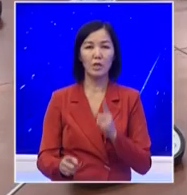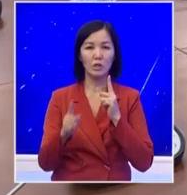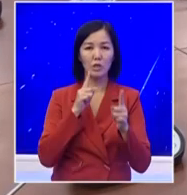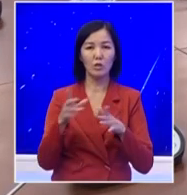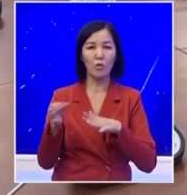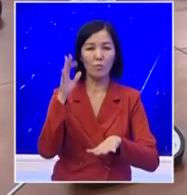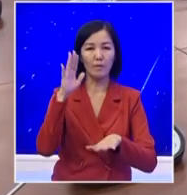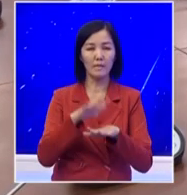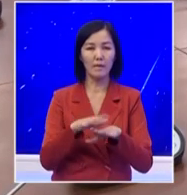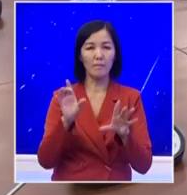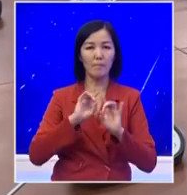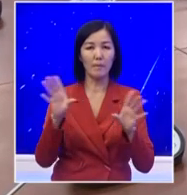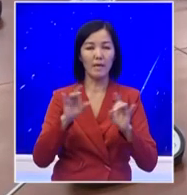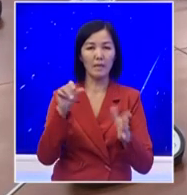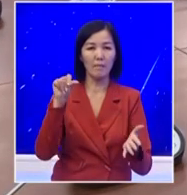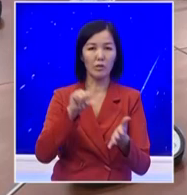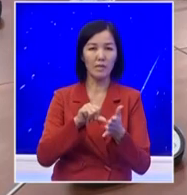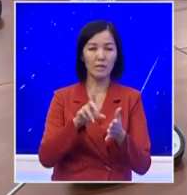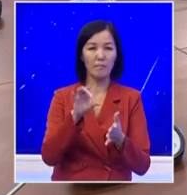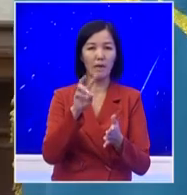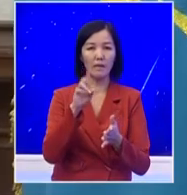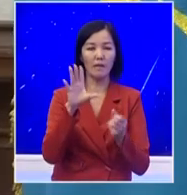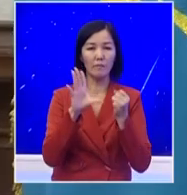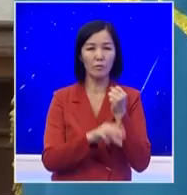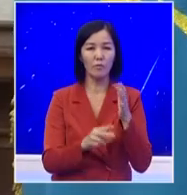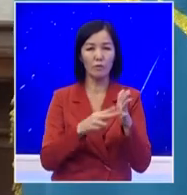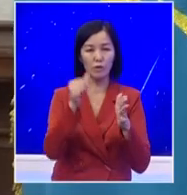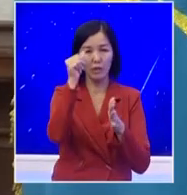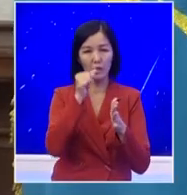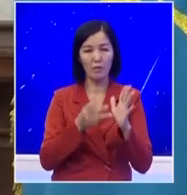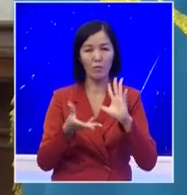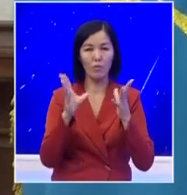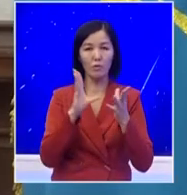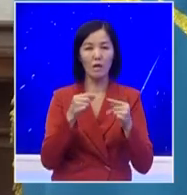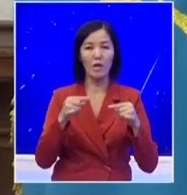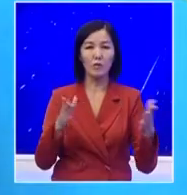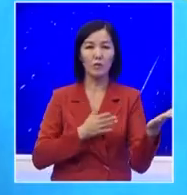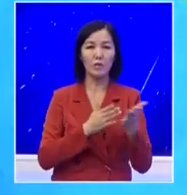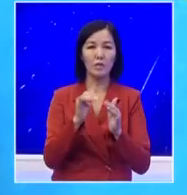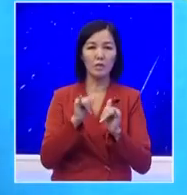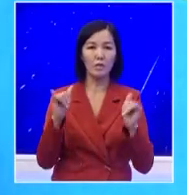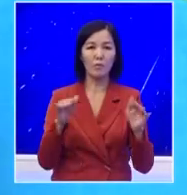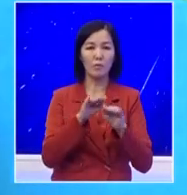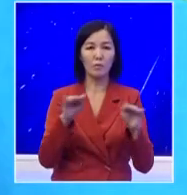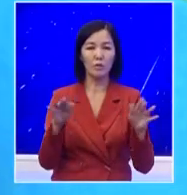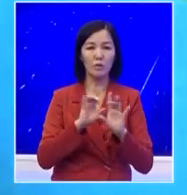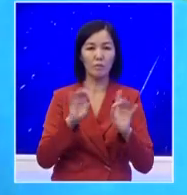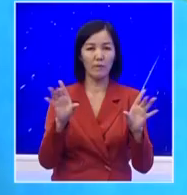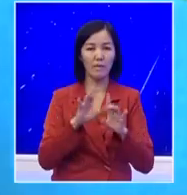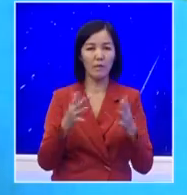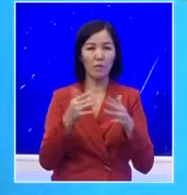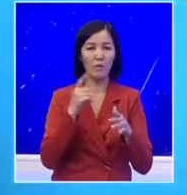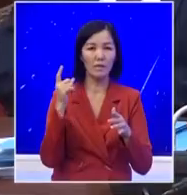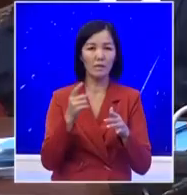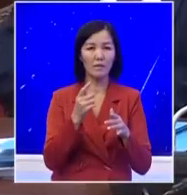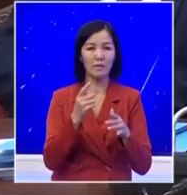Жиында облыс әкімі де баяндама жасады. Амандық Баталов соңғы 7 айдың қорытындысы бойынша түрлі салада өңірдің даму көрсеткіштерін баяндады.